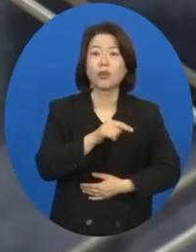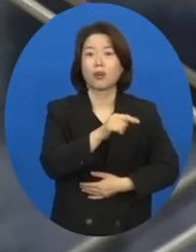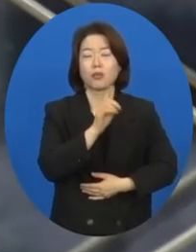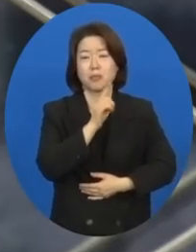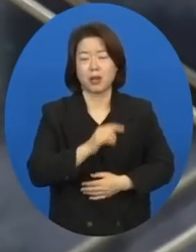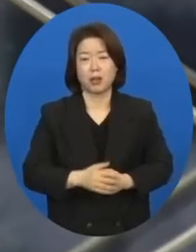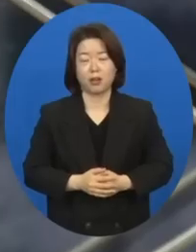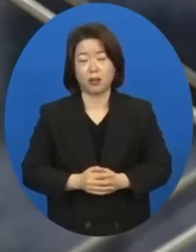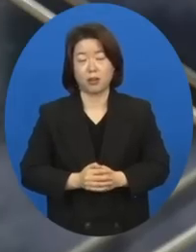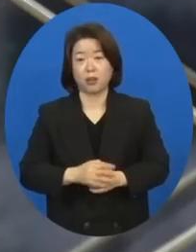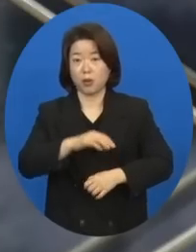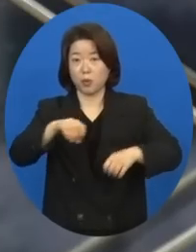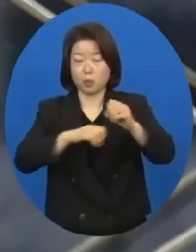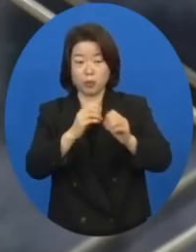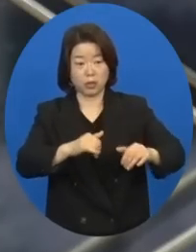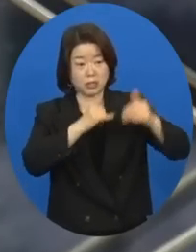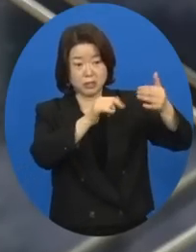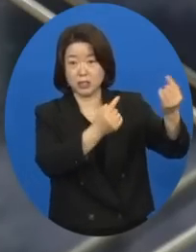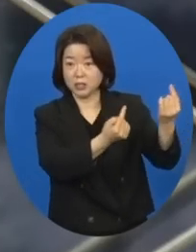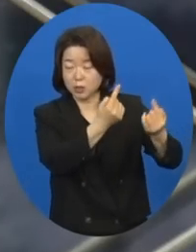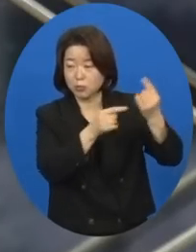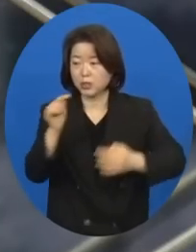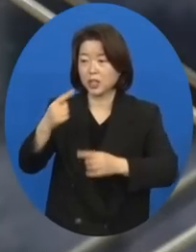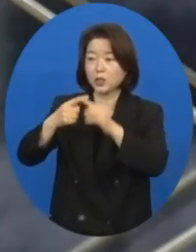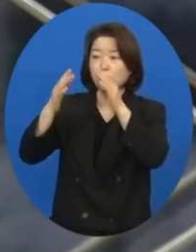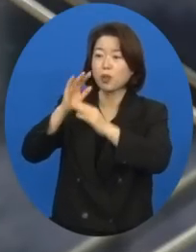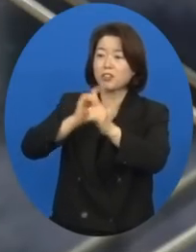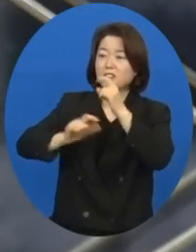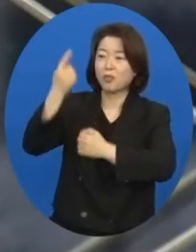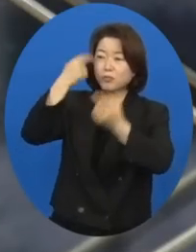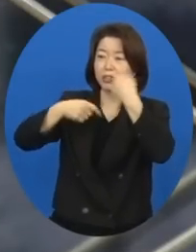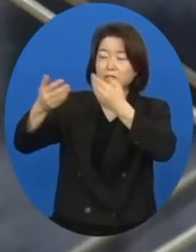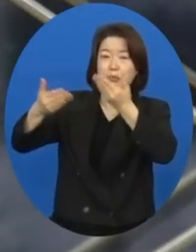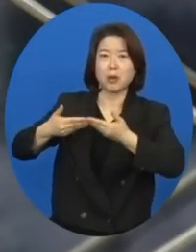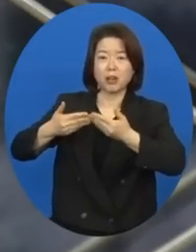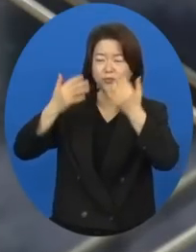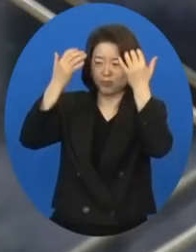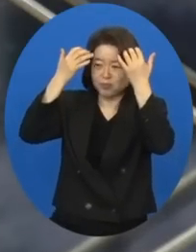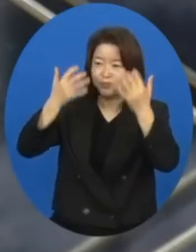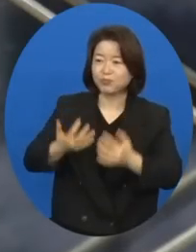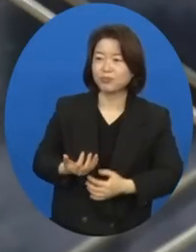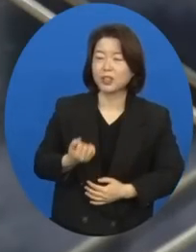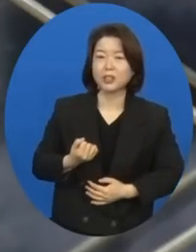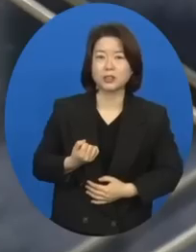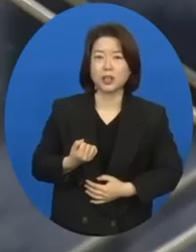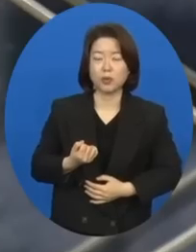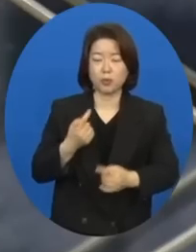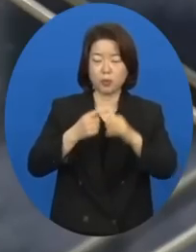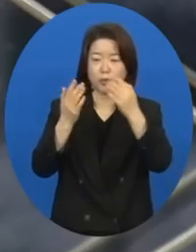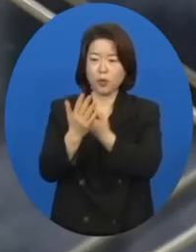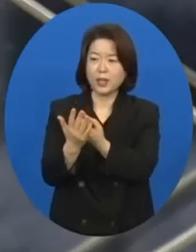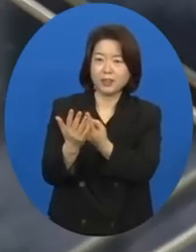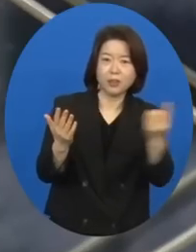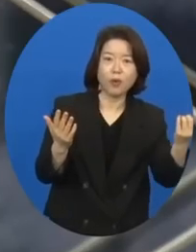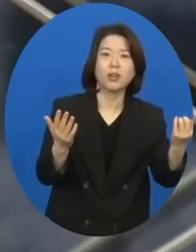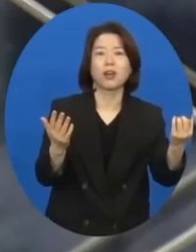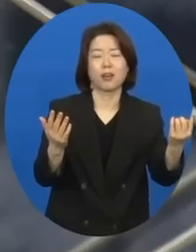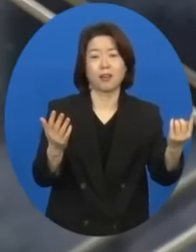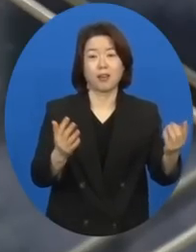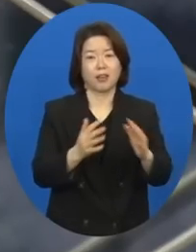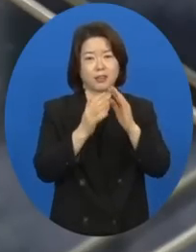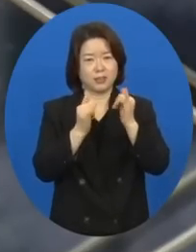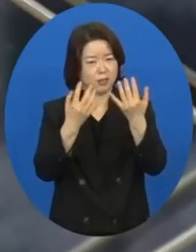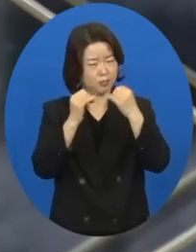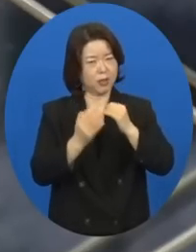세상보다 교회에서 더 상처받고 또 고통을 얻었다면서 아예 교회를 떠나는 사람도